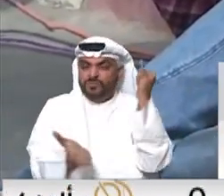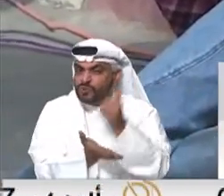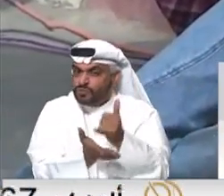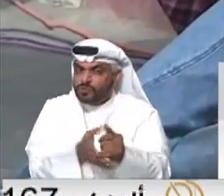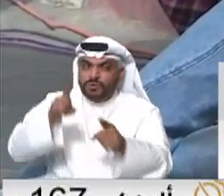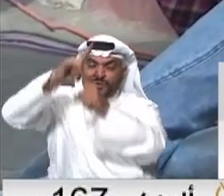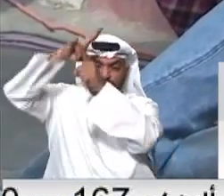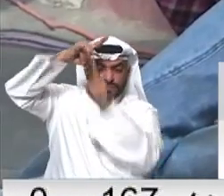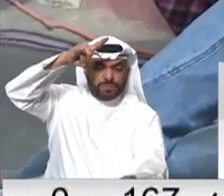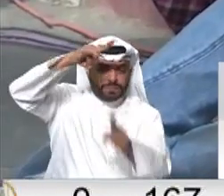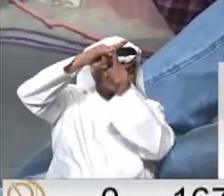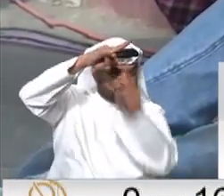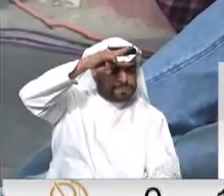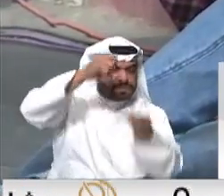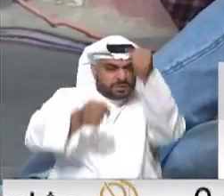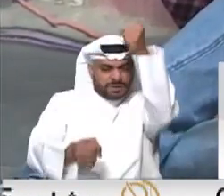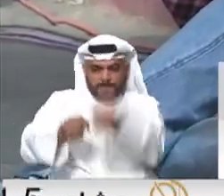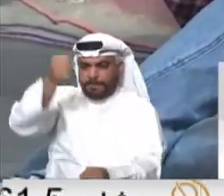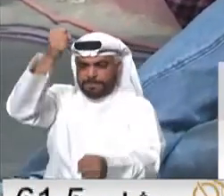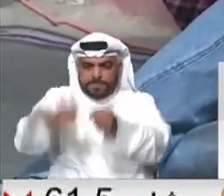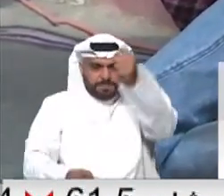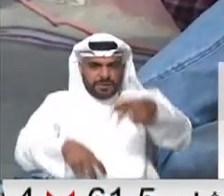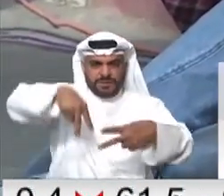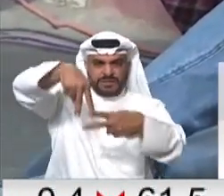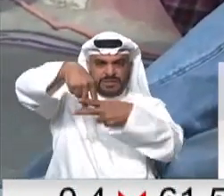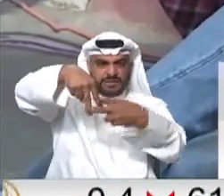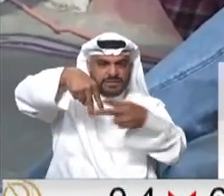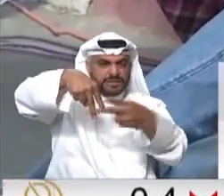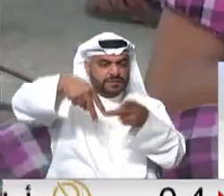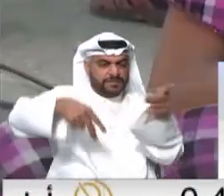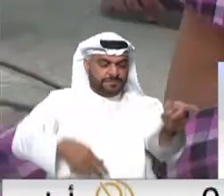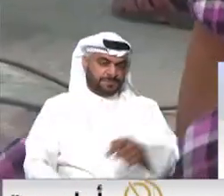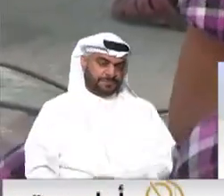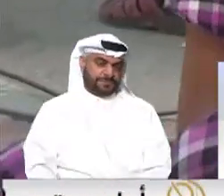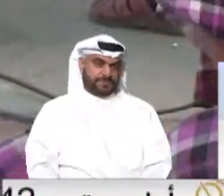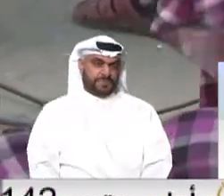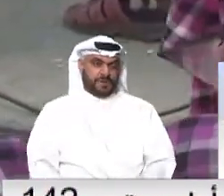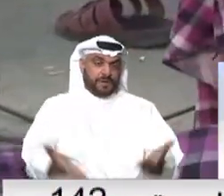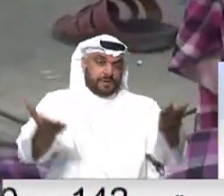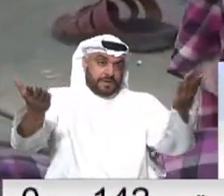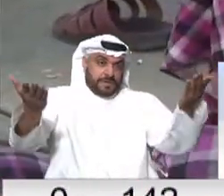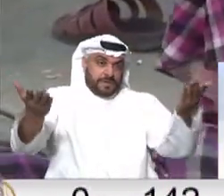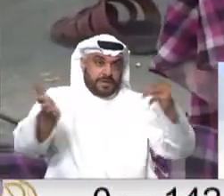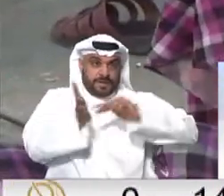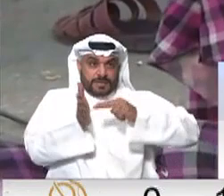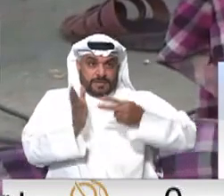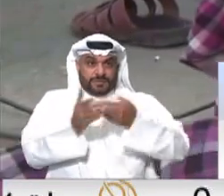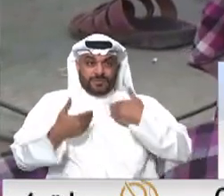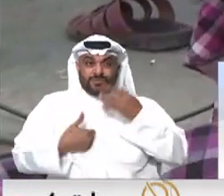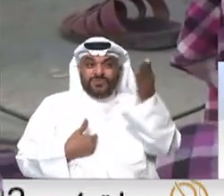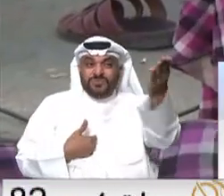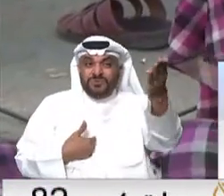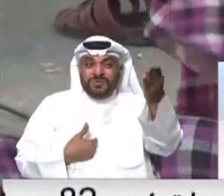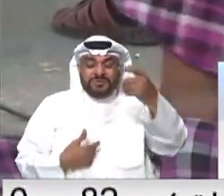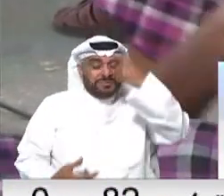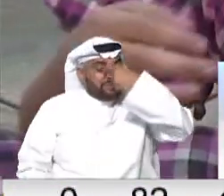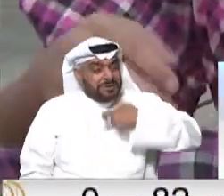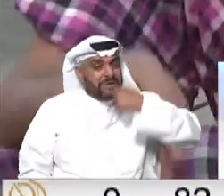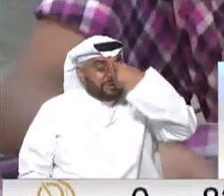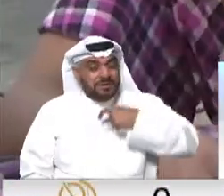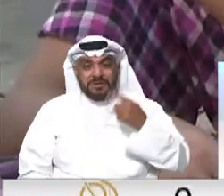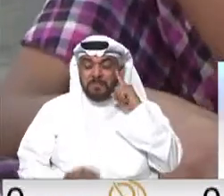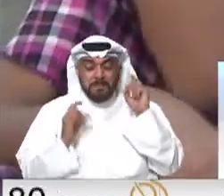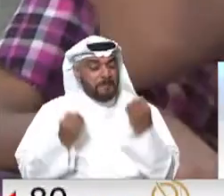الغارات الجوية الإسرائيلية الجنونية. شربنا على الزيتون عند دار عمي، لسه عمالنا بنصل بدون انذار ولا